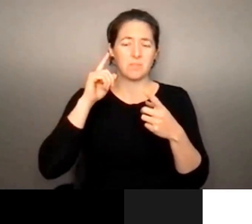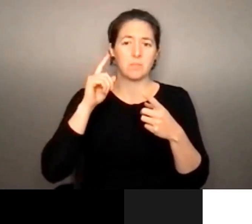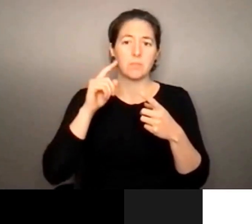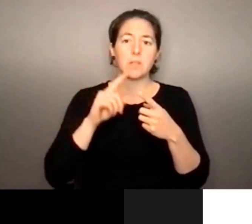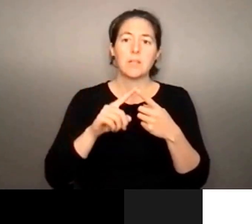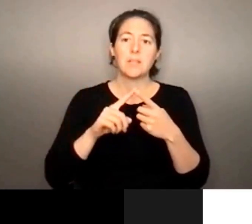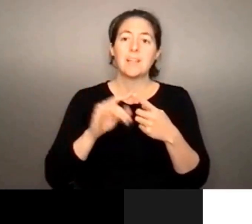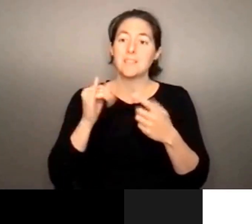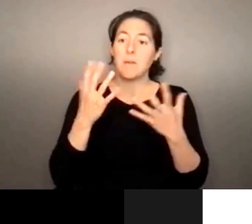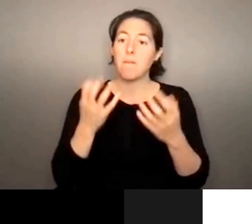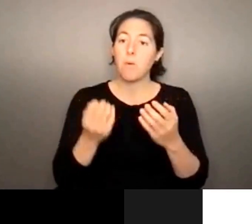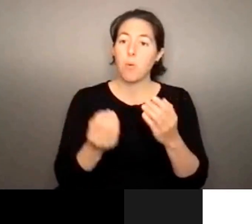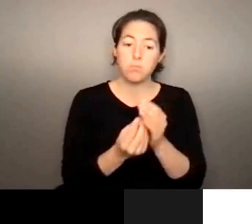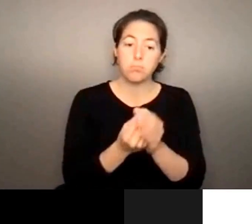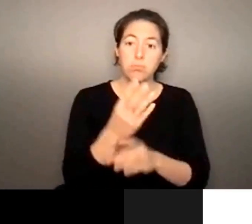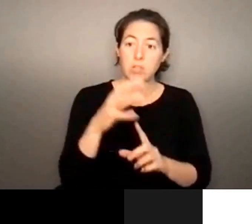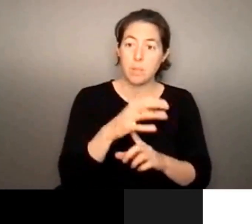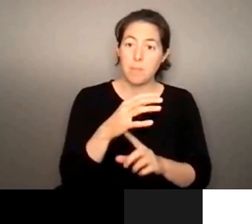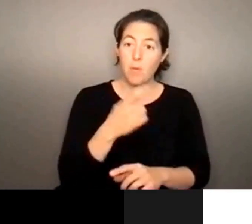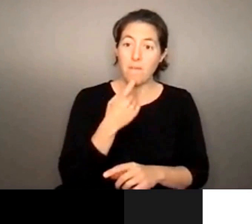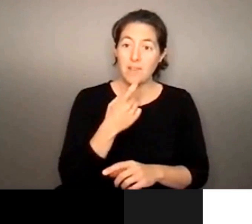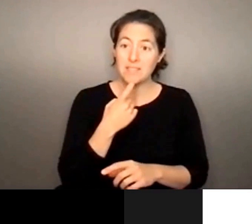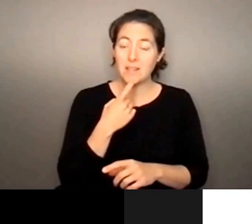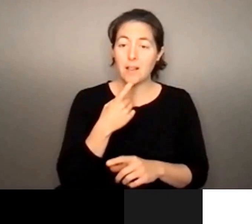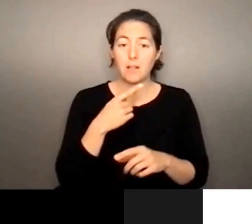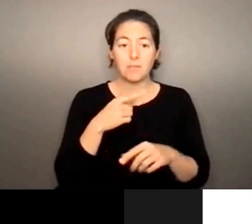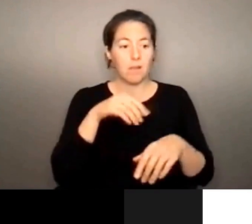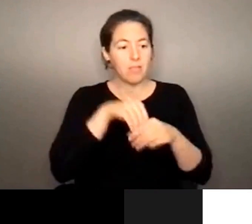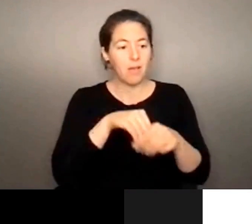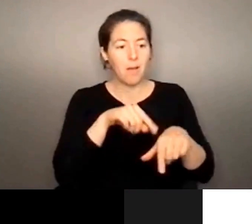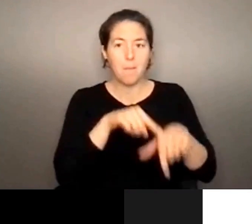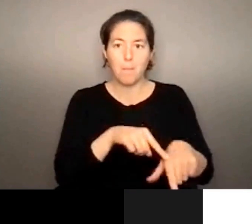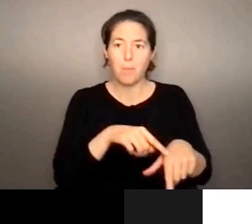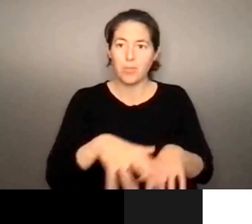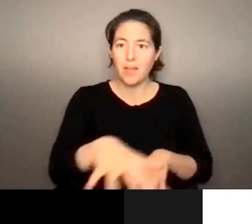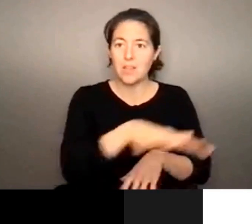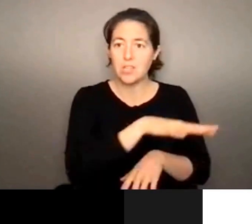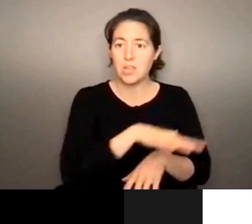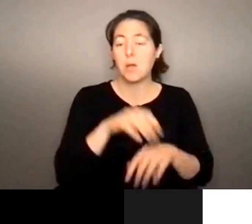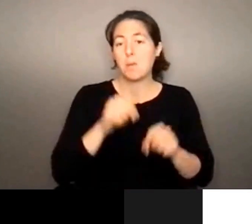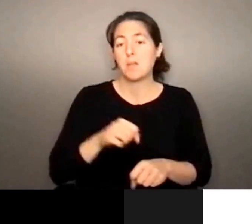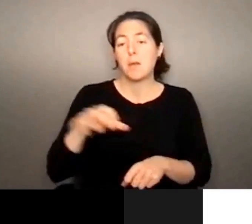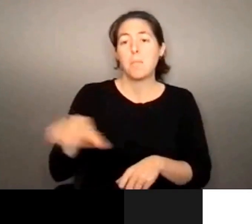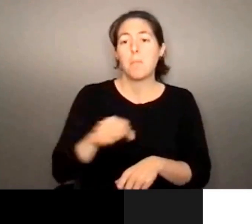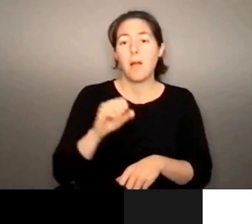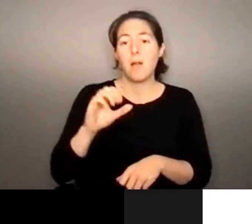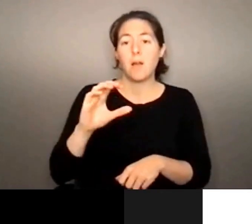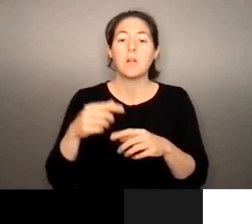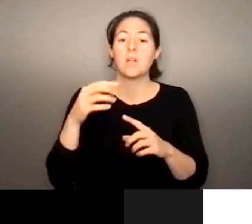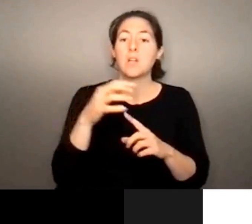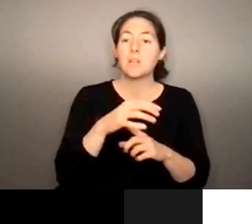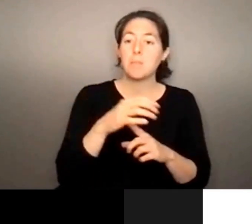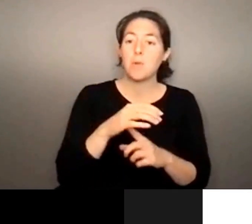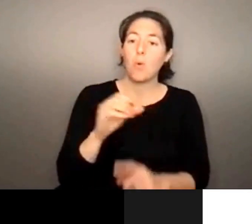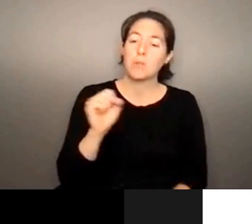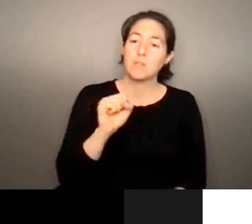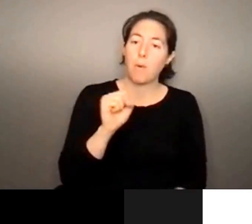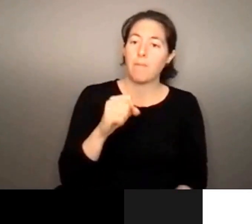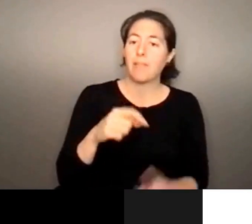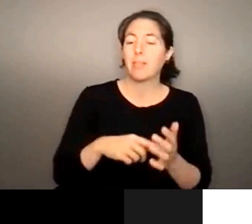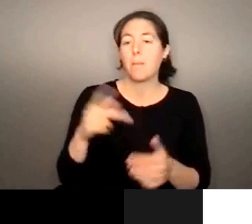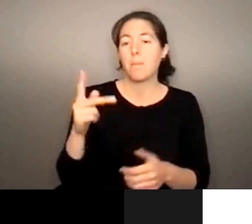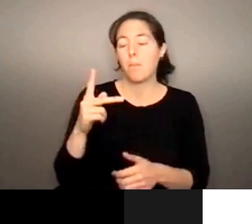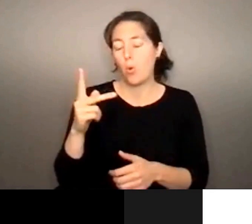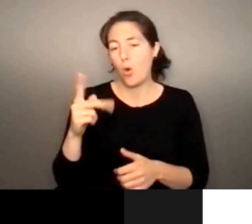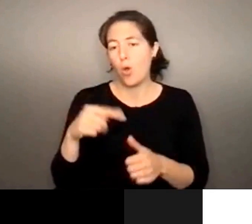facilement pousser des champignons, les cultiver au potager, on peut utiliser autant les champignons saprophytes, comme j'ai donc les pleurotes,